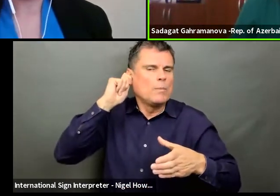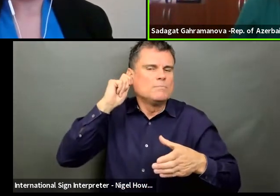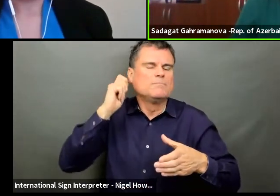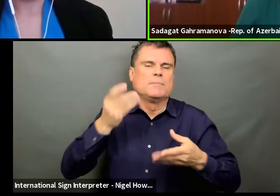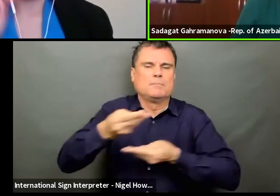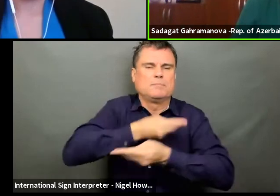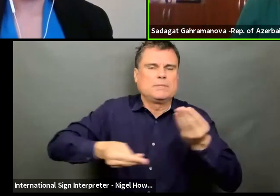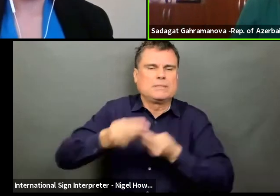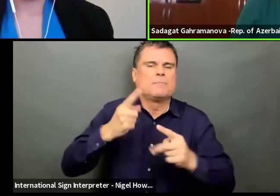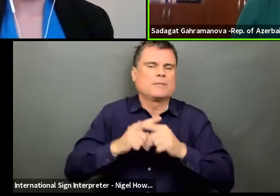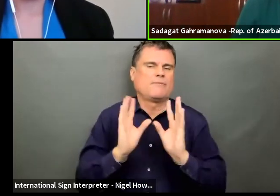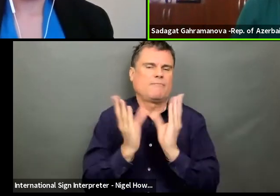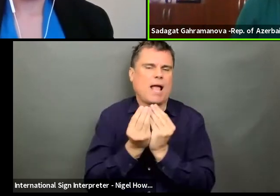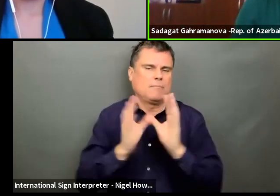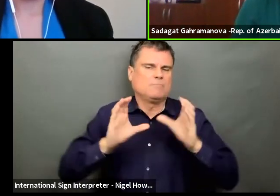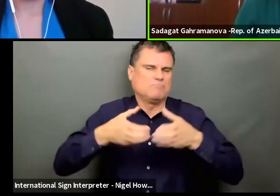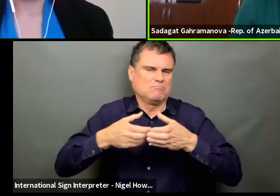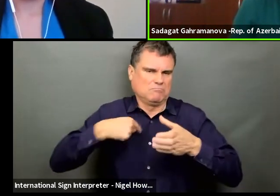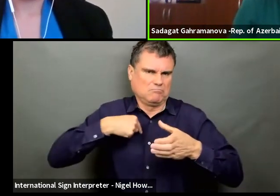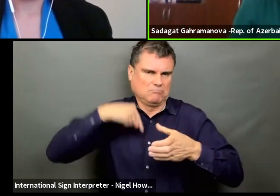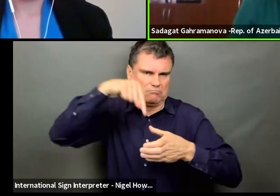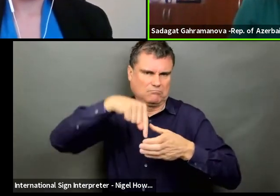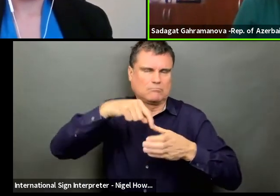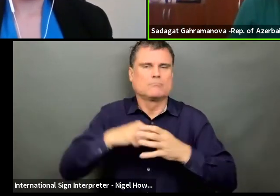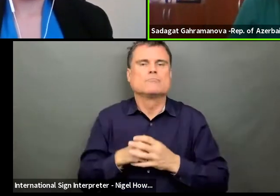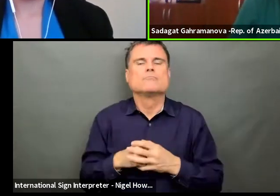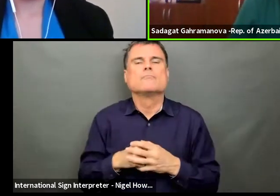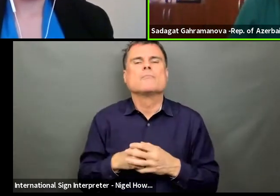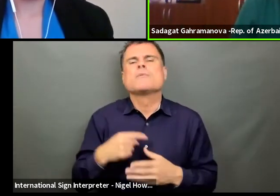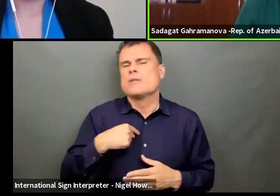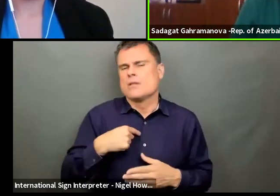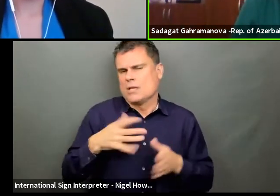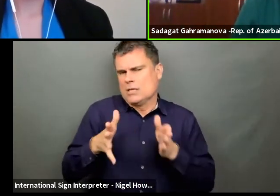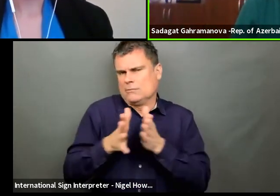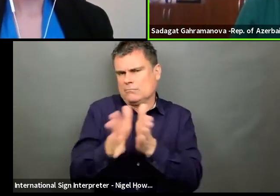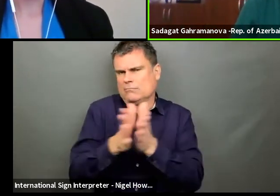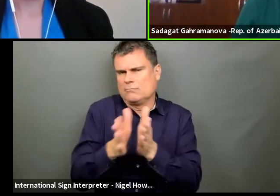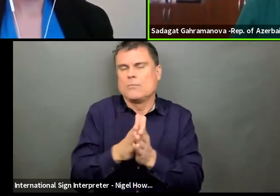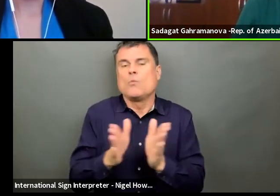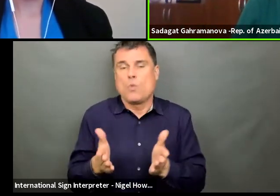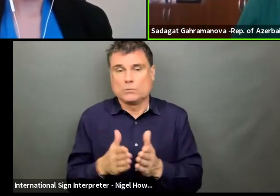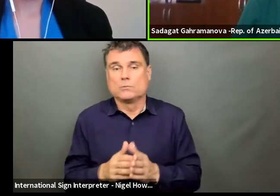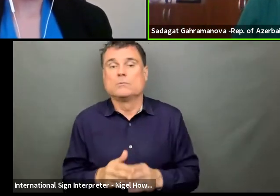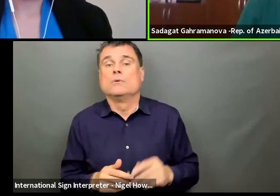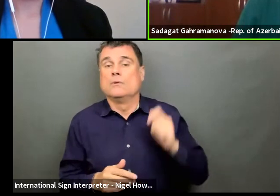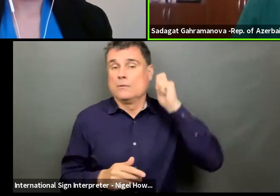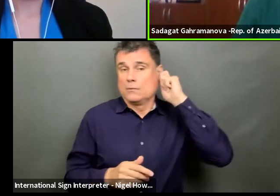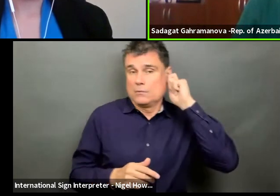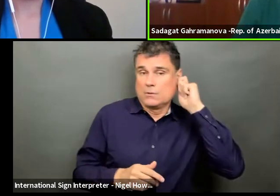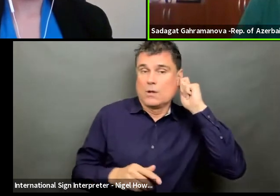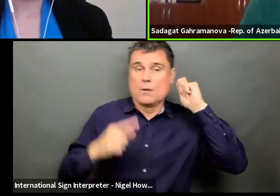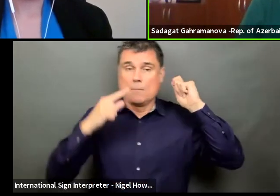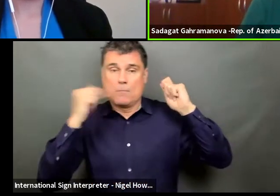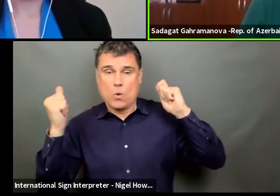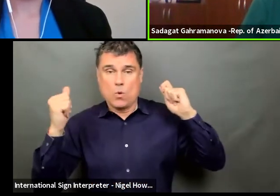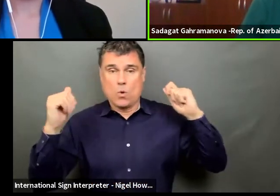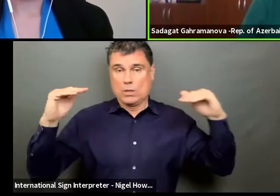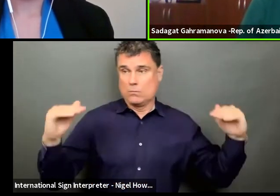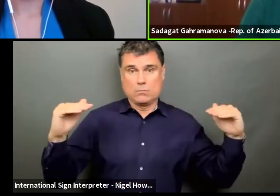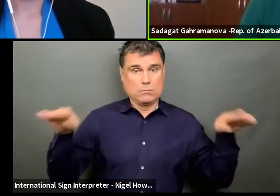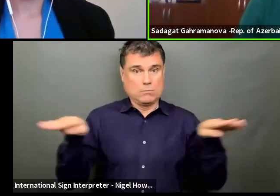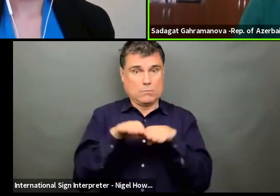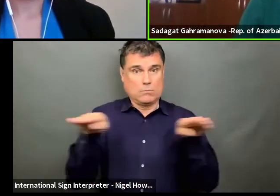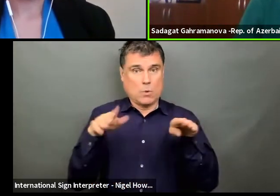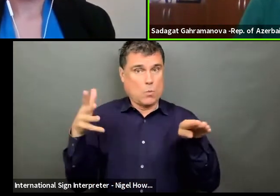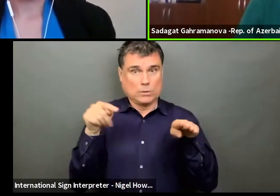Для изучения социально-демографических факторов и выявления причин селективных абортов. Также в 2019